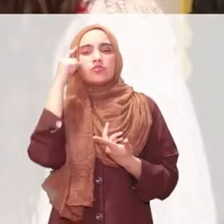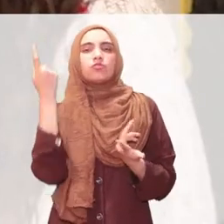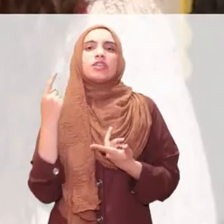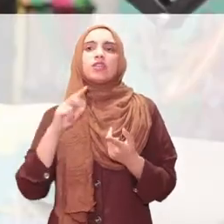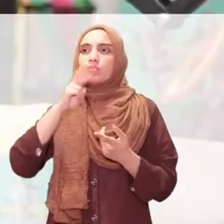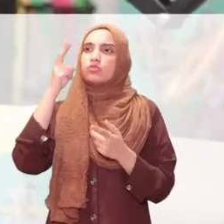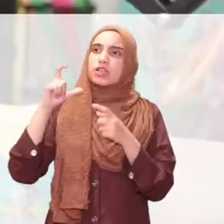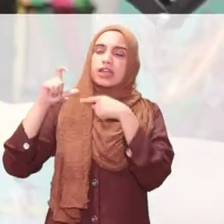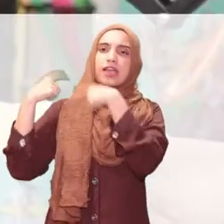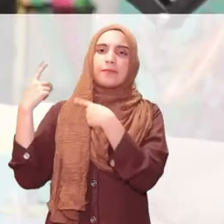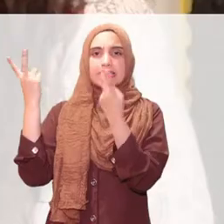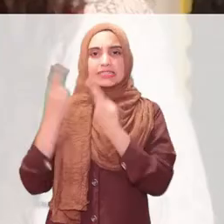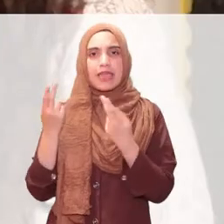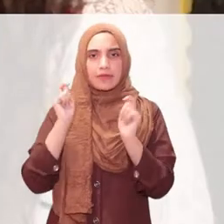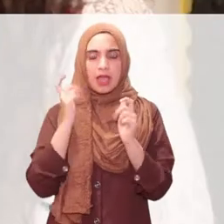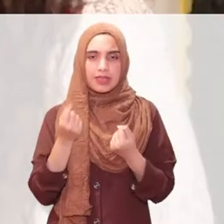डाइनर